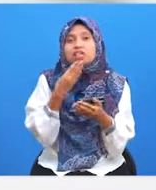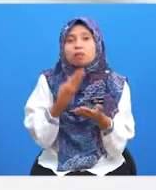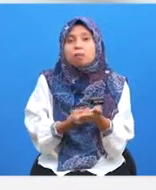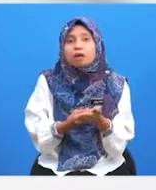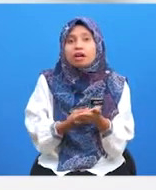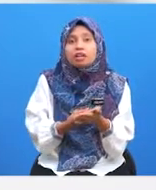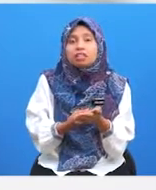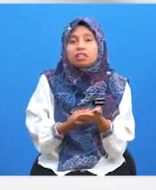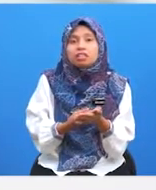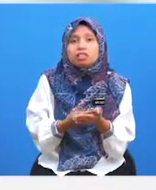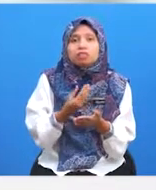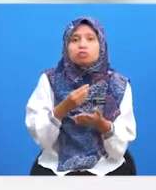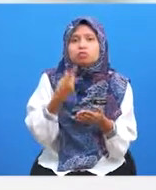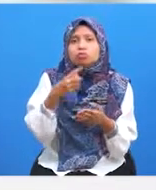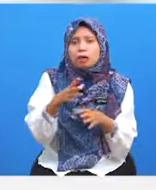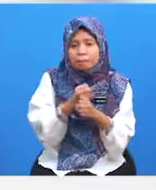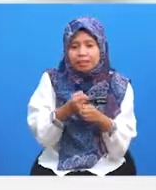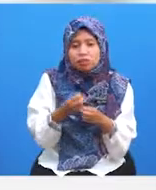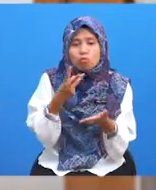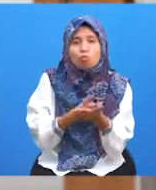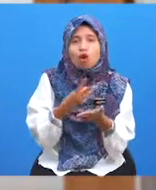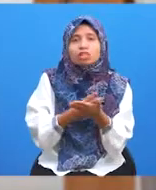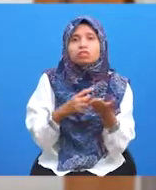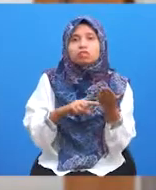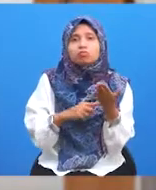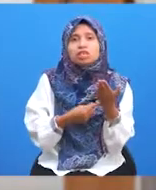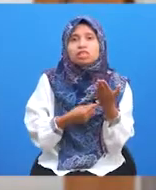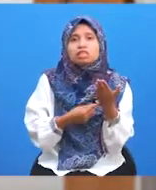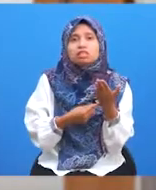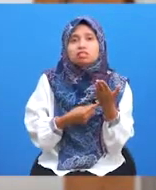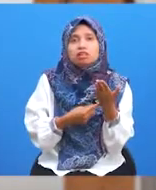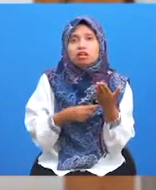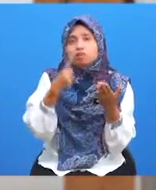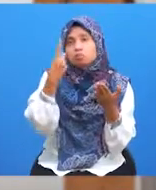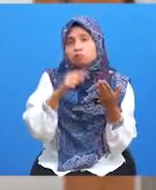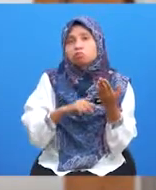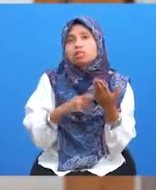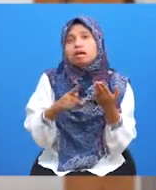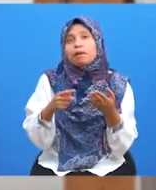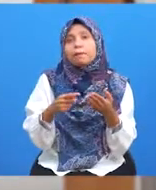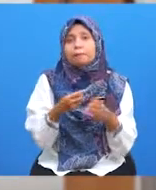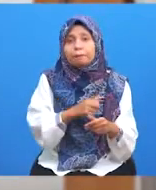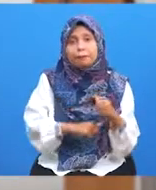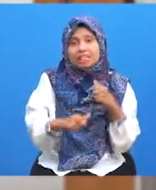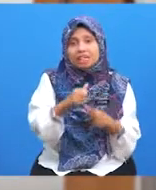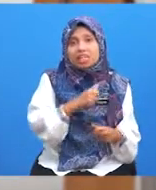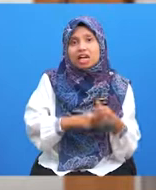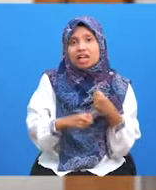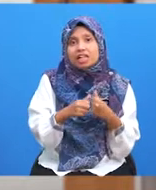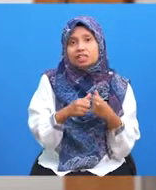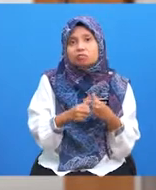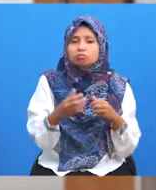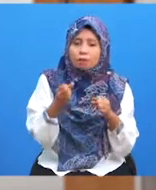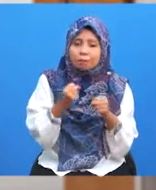perniagaan yang dapat menjamin keuntungan objektif utama memerlukan perniagaan adalah untuk mendapatkan